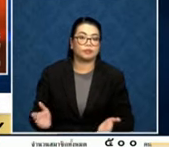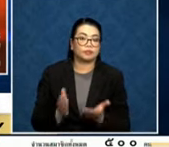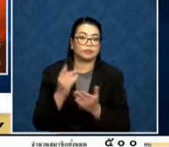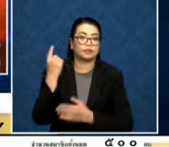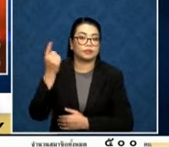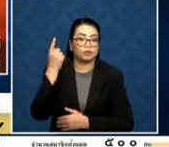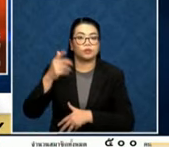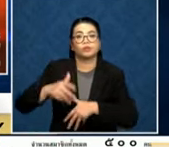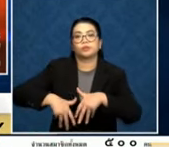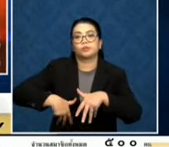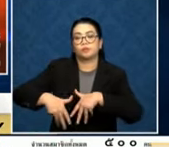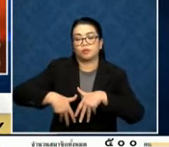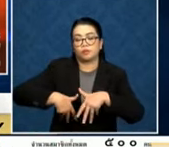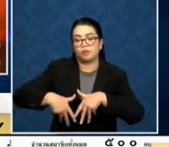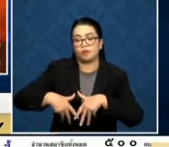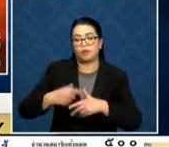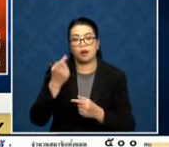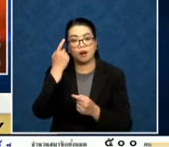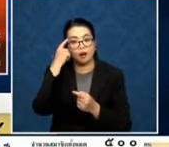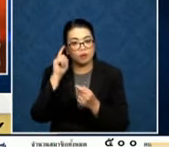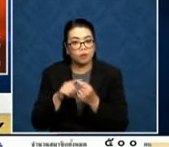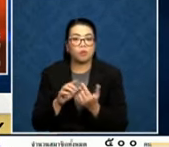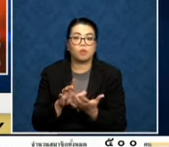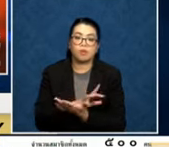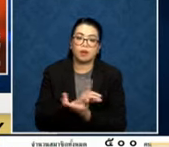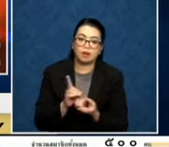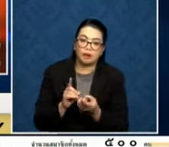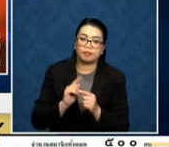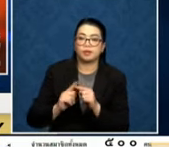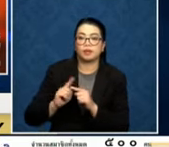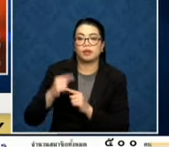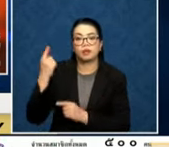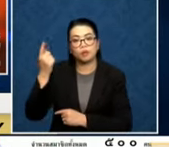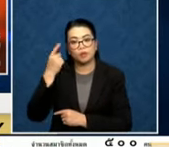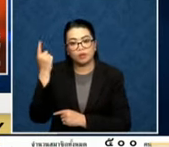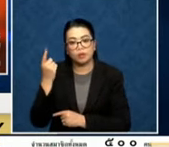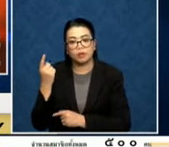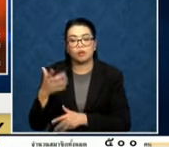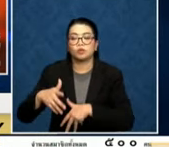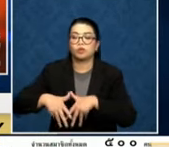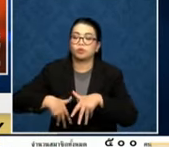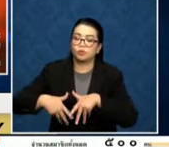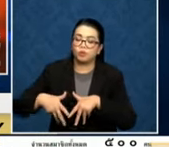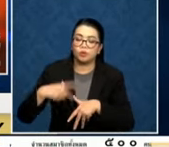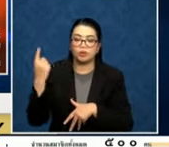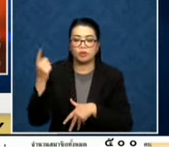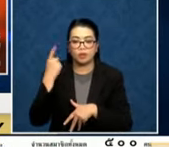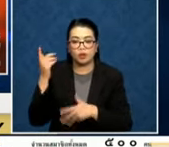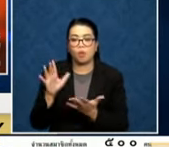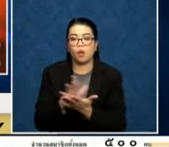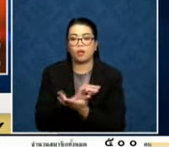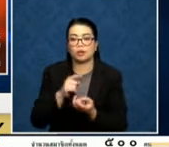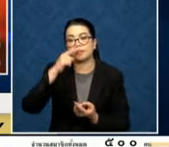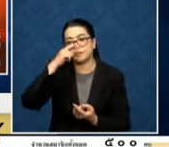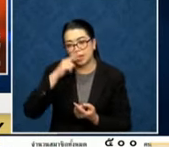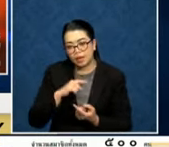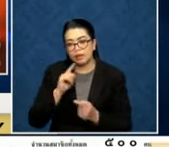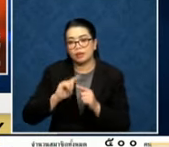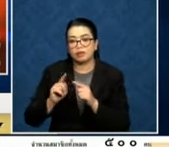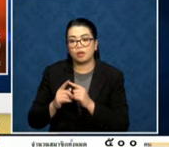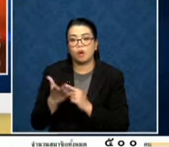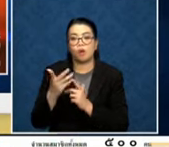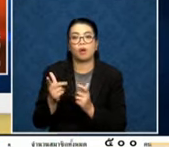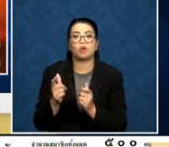ท่องเที่ยวชุมชนครับให้เข้าสให้เข้าสู่มาตรการท่องเที่ยวนะครับไทยนะครับ 30ชุมชนด้วยการขอ